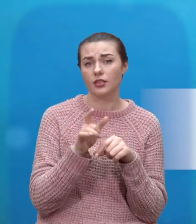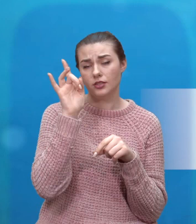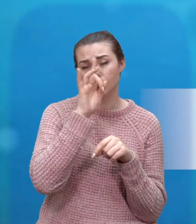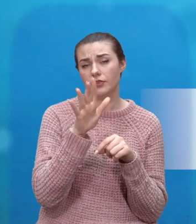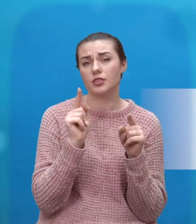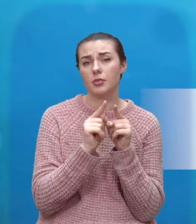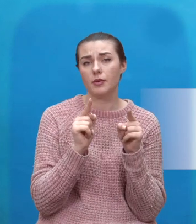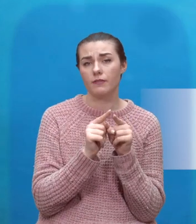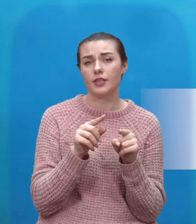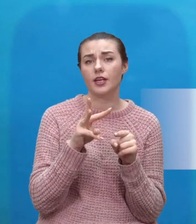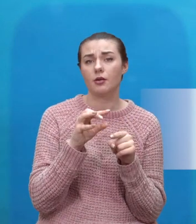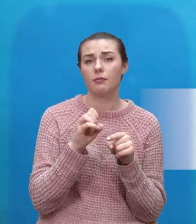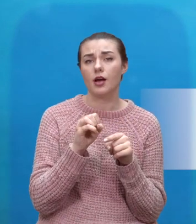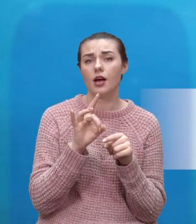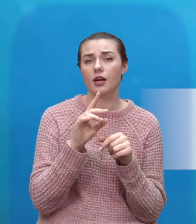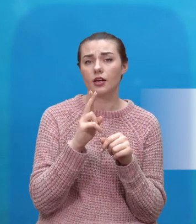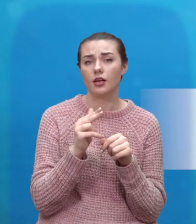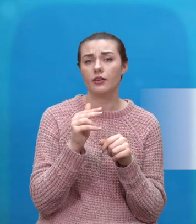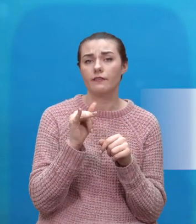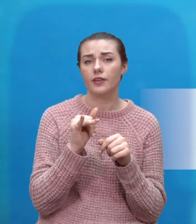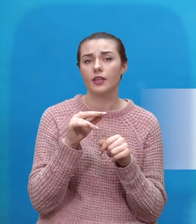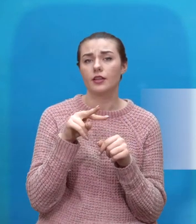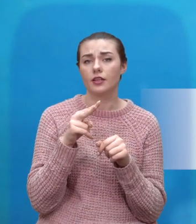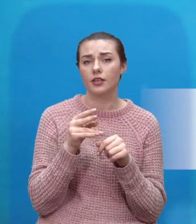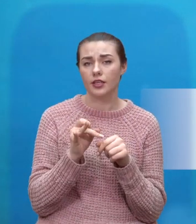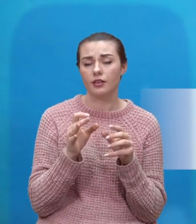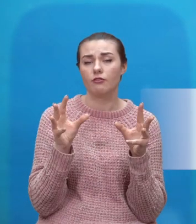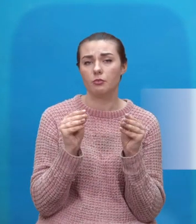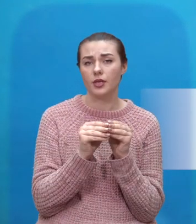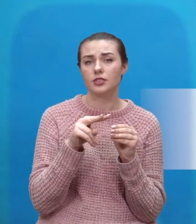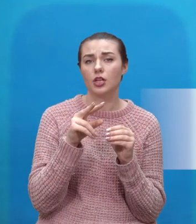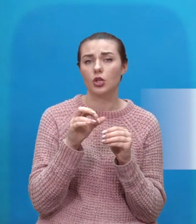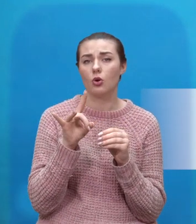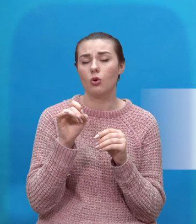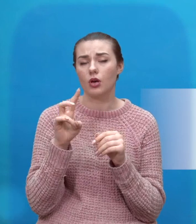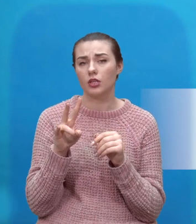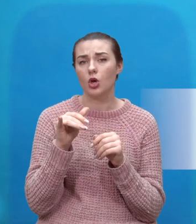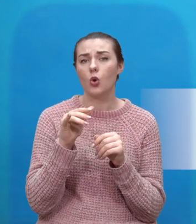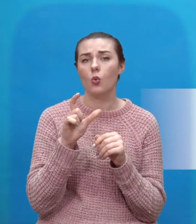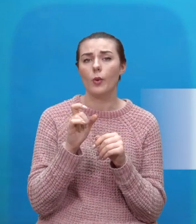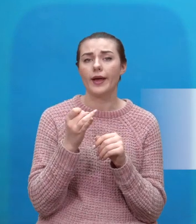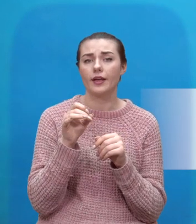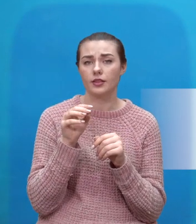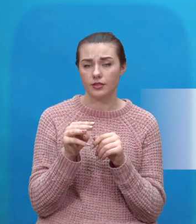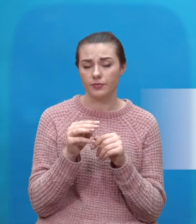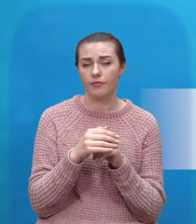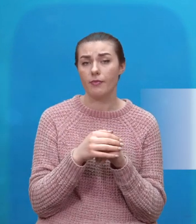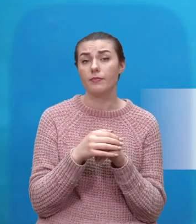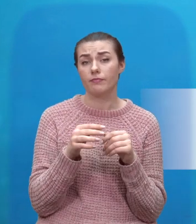известный проповедник евангелист марк финли с в соавторстве с уроном уэйдом